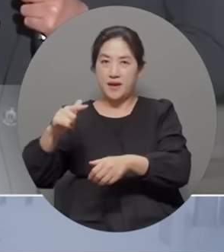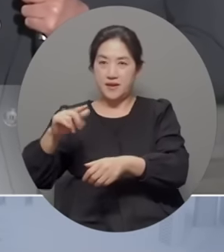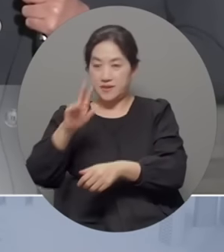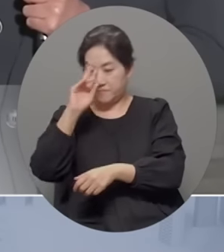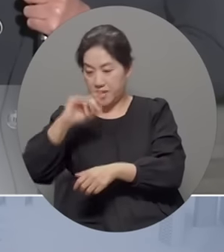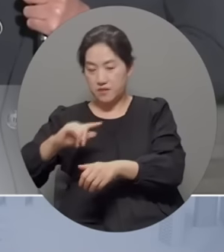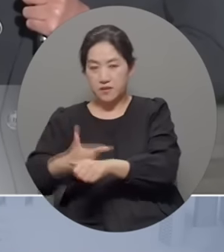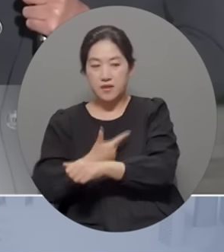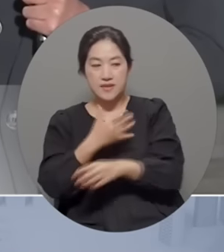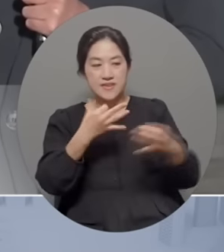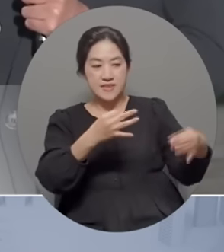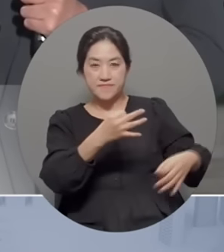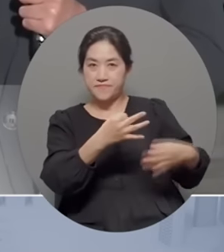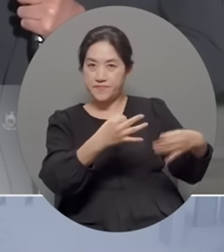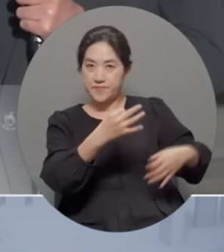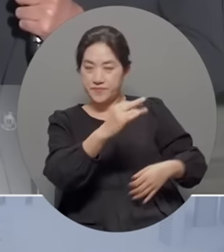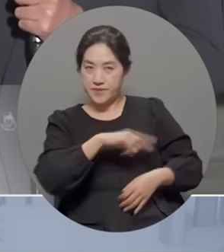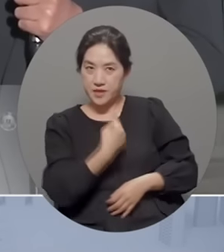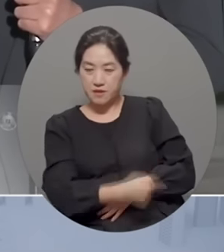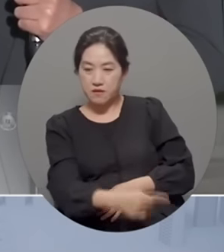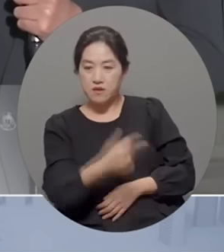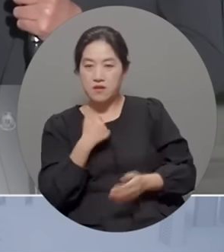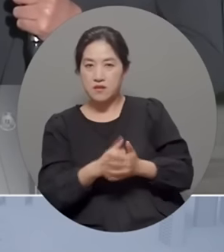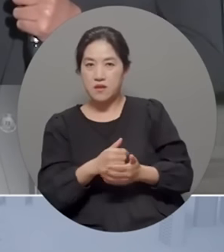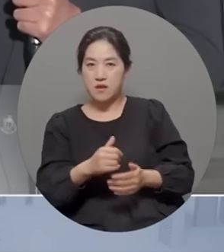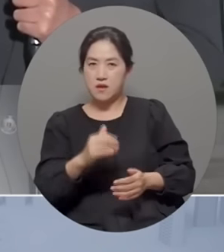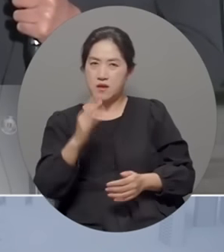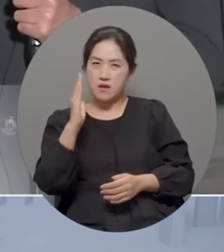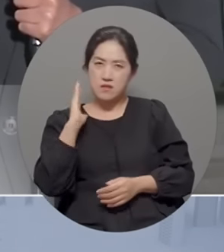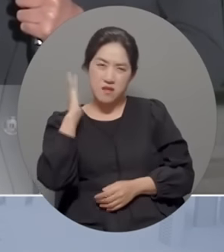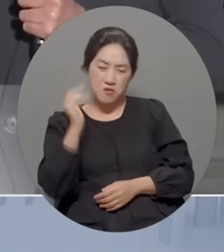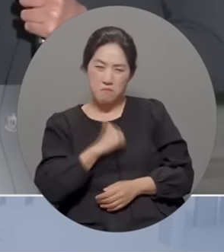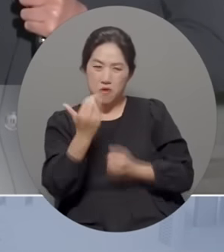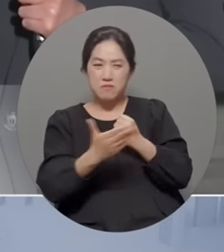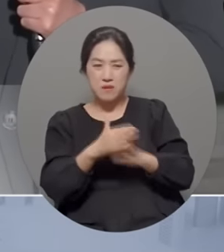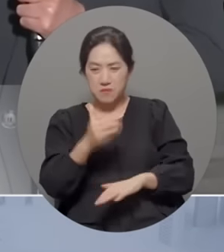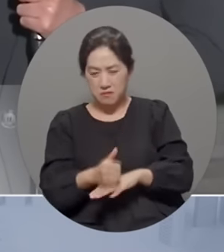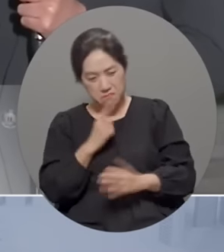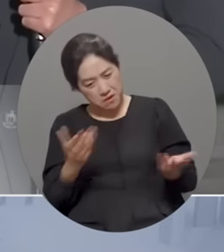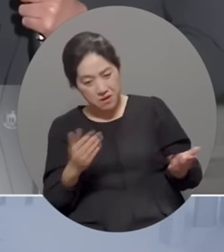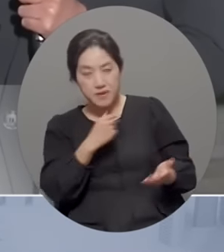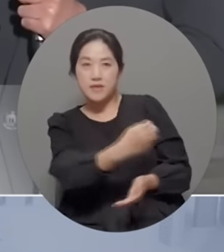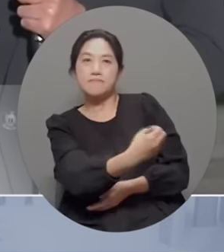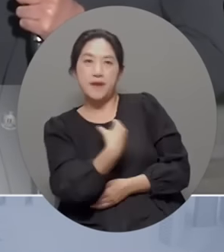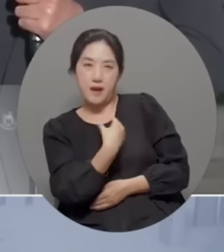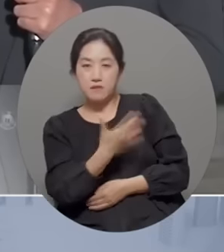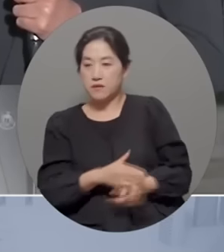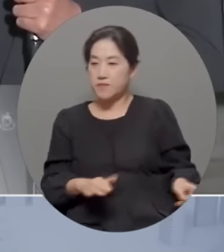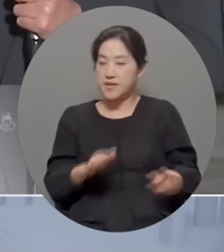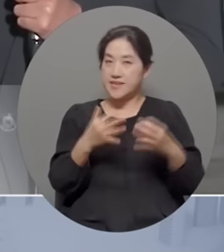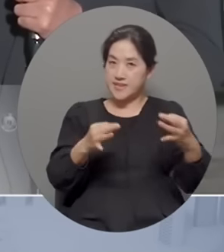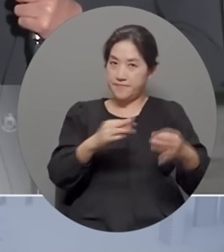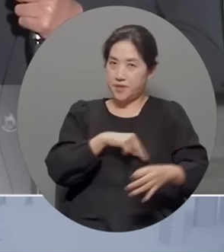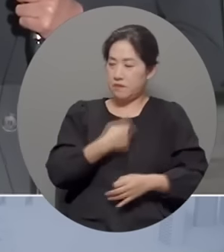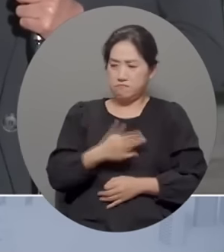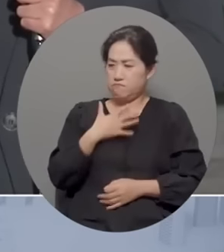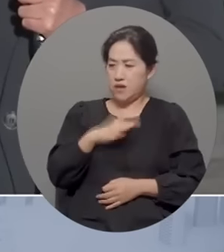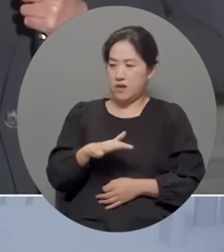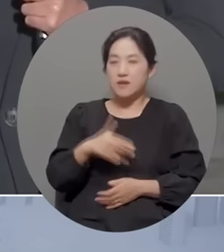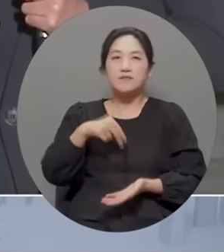자신에게 VIP가 경로에 이렇게 됐다는 말을 했다고 주장하고 있지만 김 사령관은 그런 적 없다고